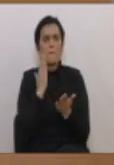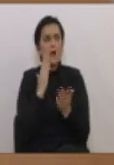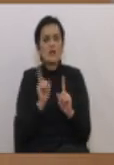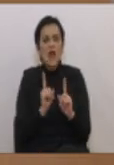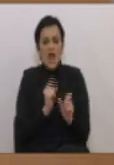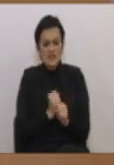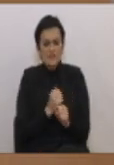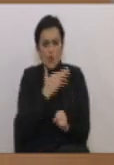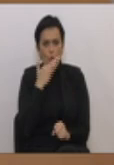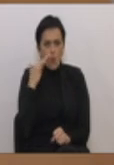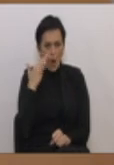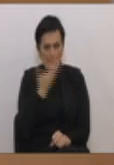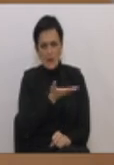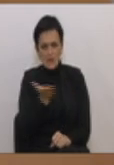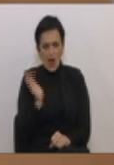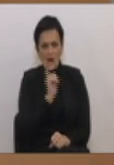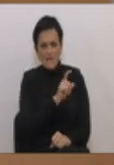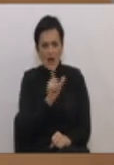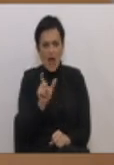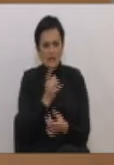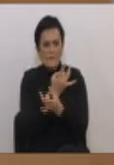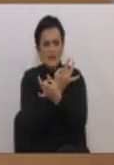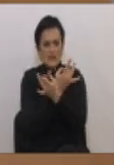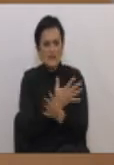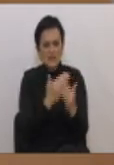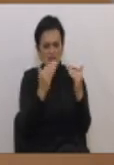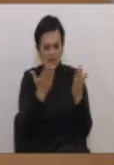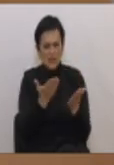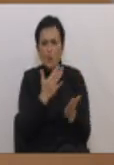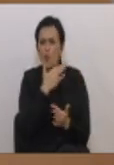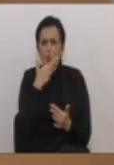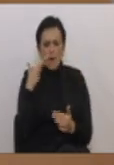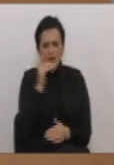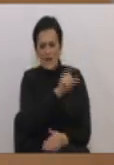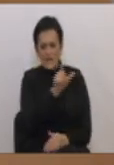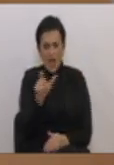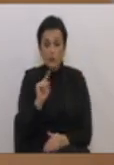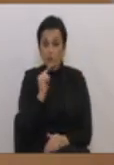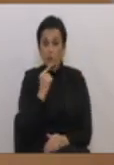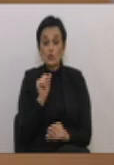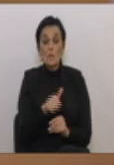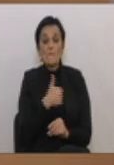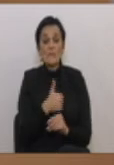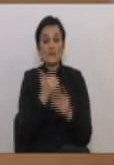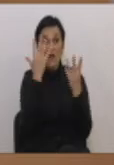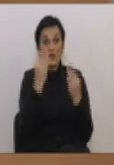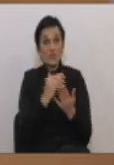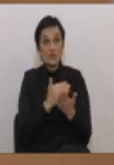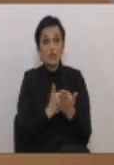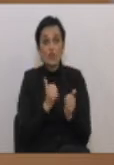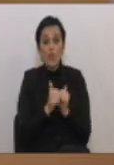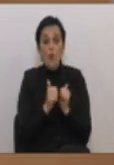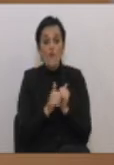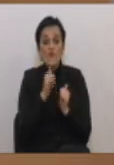აქ უამრავი ადამიანია სიხარიმის ყარსქვემოთ უამრავ ადამიანს უჭერს ახლა და თავარი დღის ეს რიგი ყოველ დღე ვერ